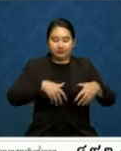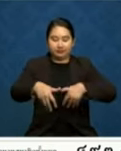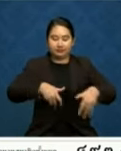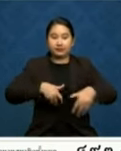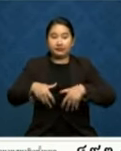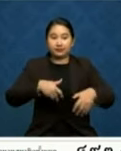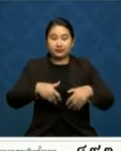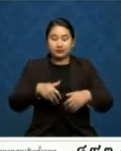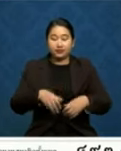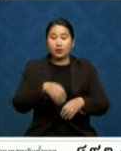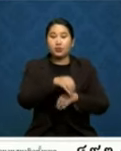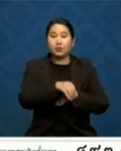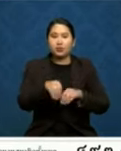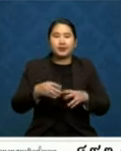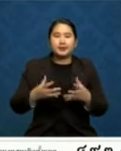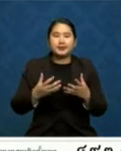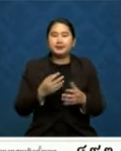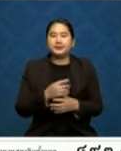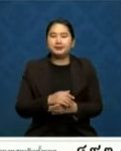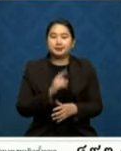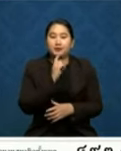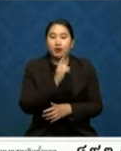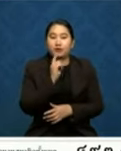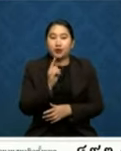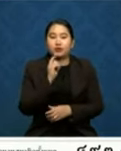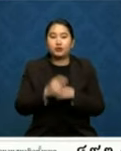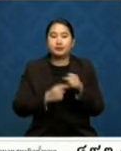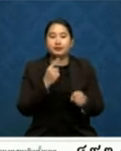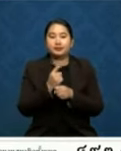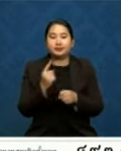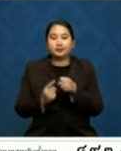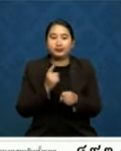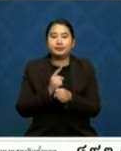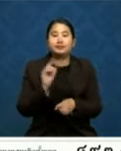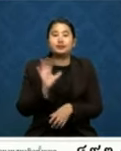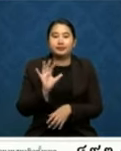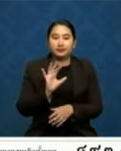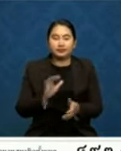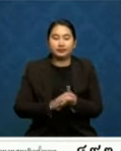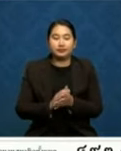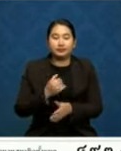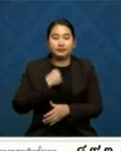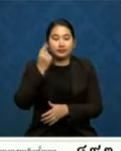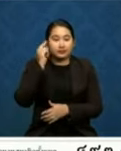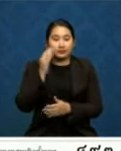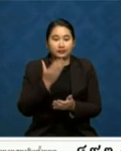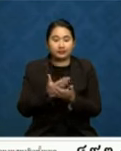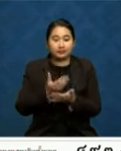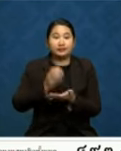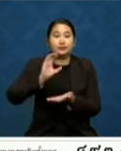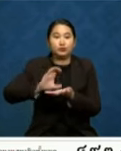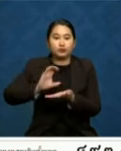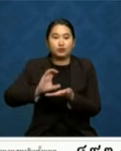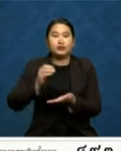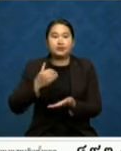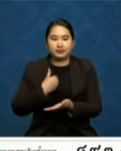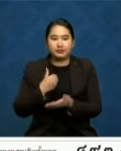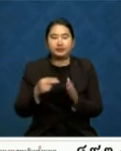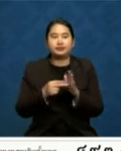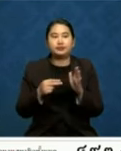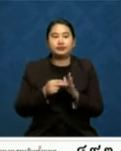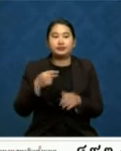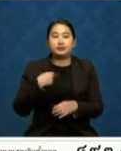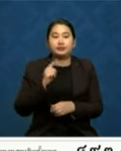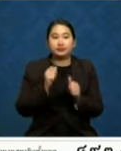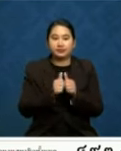าสูบต้องมาร้องเรียนในแต่ละปีพี่น้องชาวไร่ยาสูบเองก็คิดว่าถ้าตัวเองมีกองทุนสักกองทุนหนึ่งก็น่าจะเป็นประโ